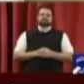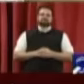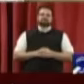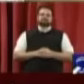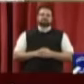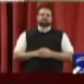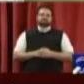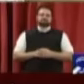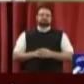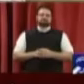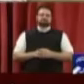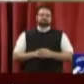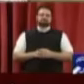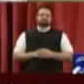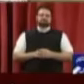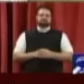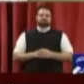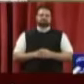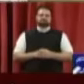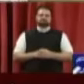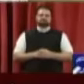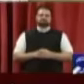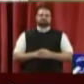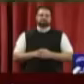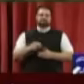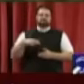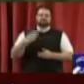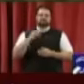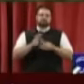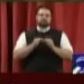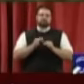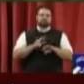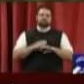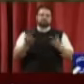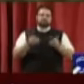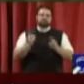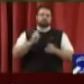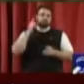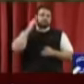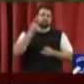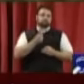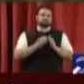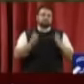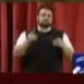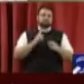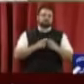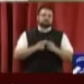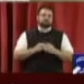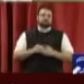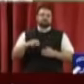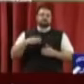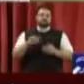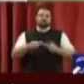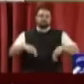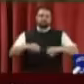pungă de bani. unde ai? Da. E un proverb care nu l-am auzit de multe ori. Măi, dar e de la noi. E de la noi,